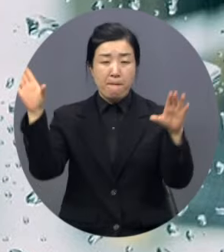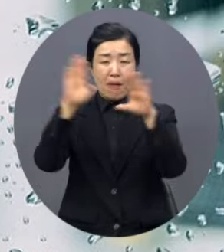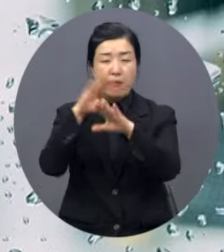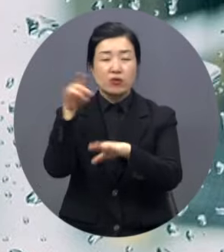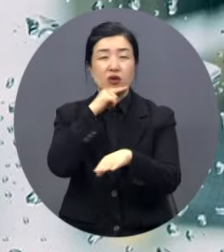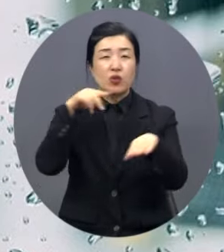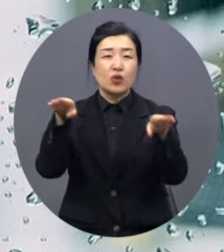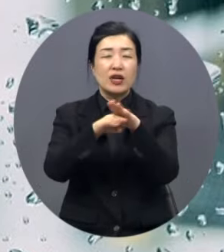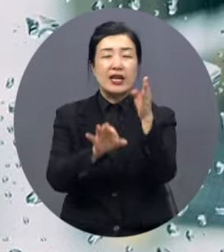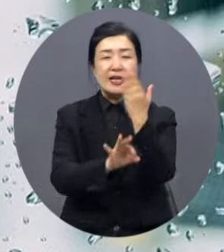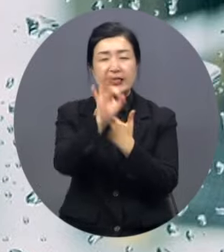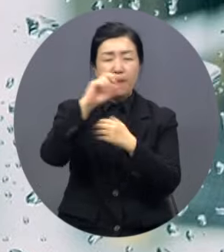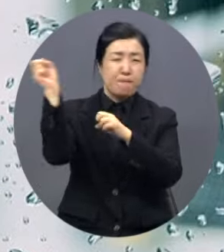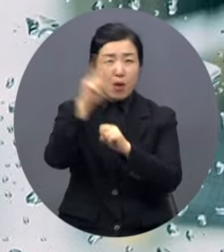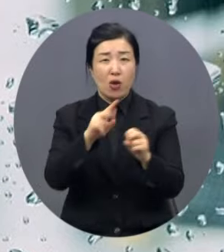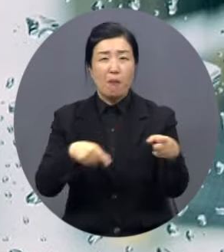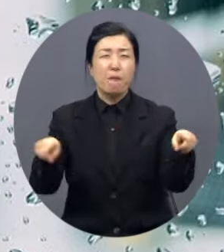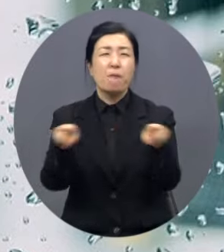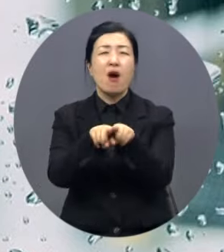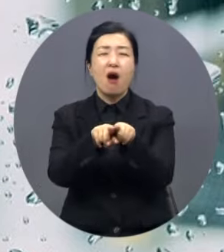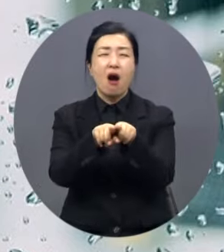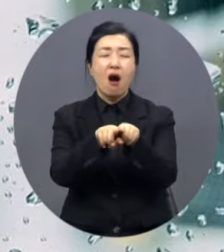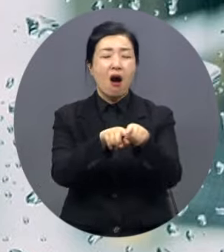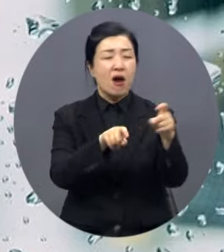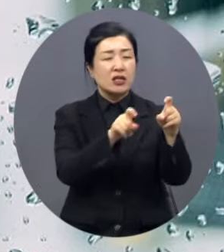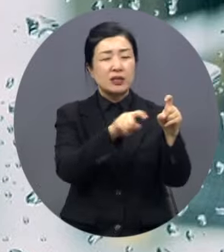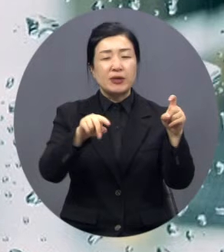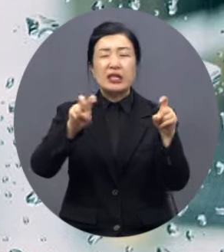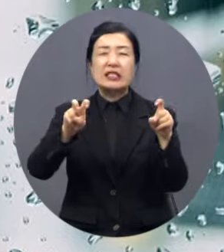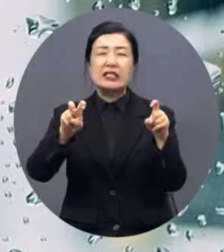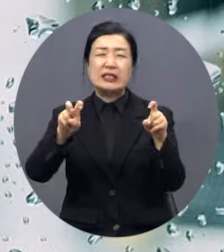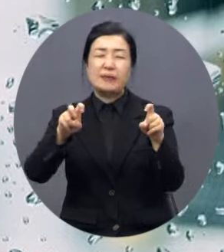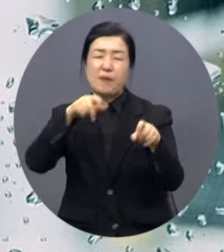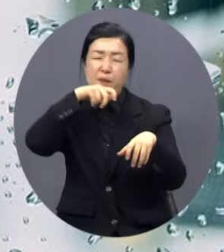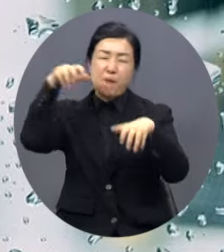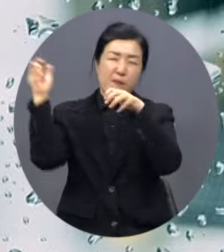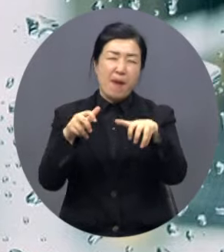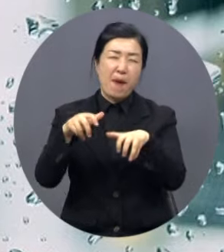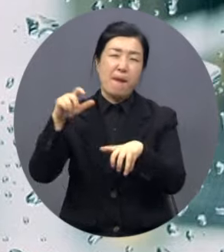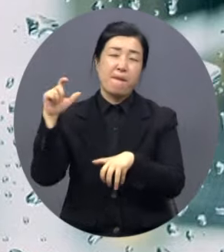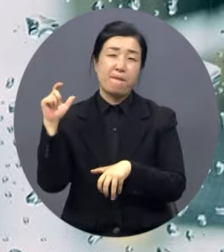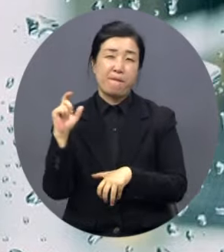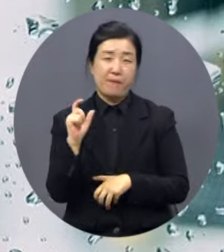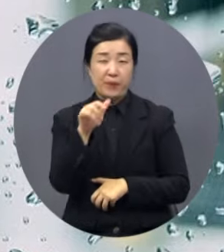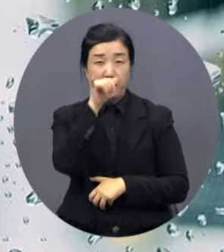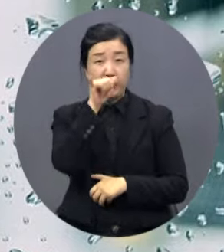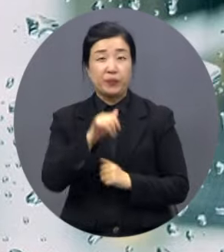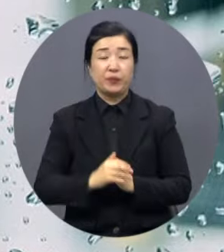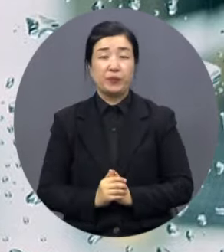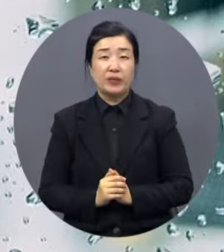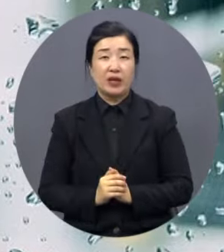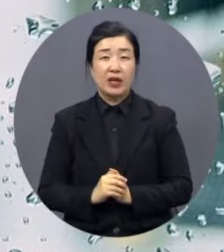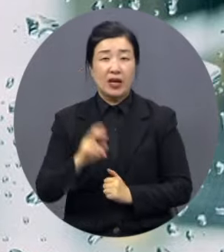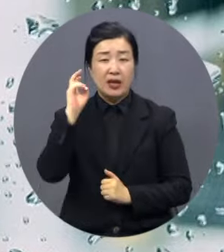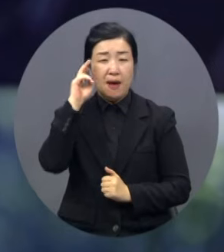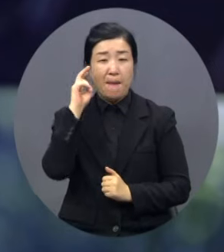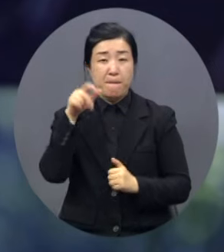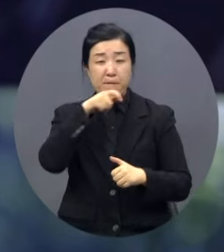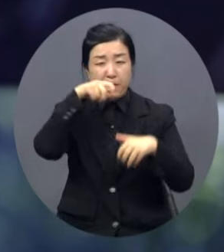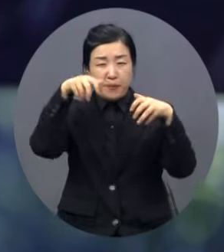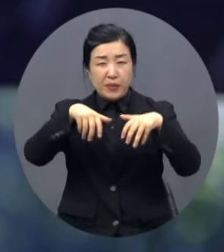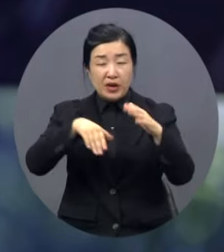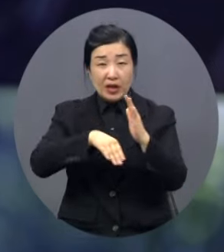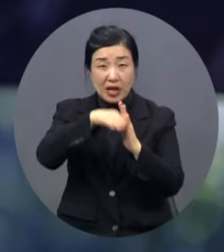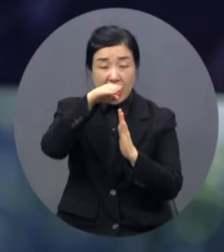아침까지는 벼락을 동반에 시간당 10에서 20mm 정도로 비가 강하게 퍼붙는 곳이 있겠고요 예상 강우량을 보시면